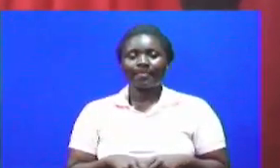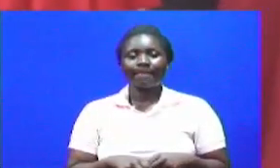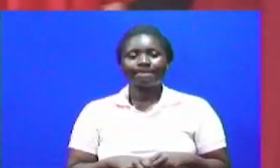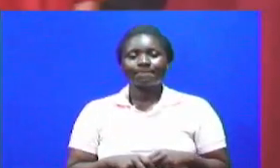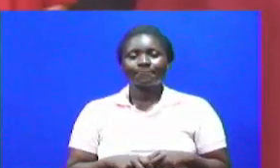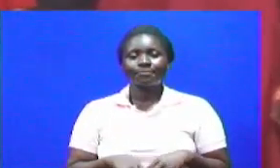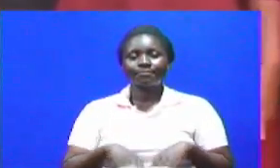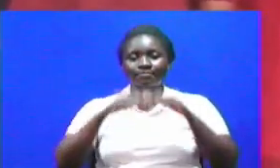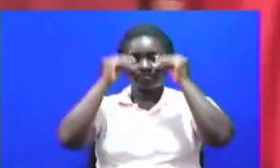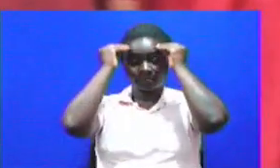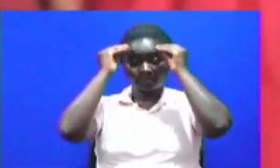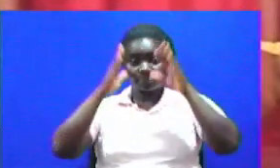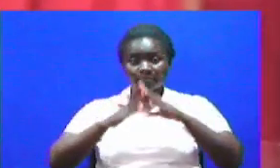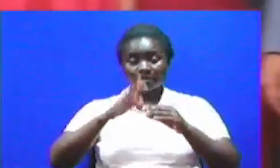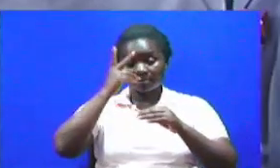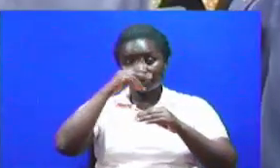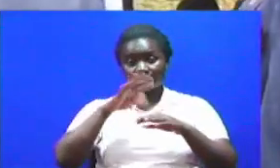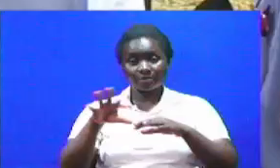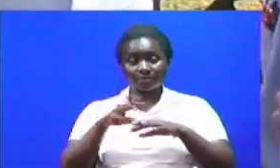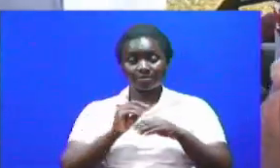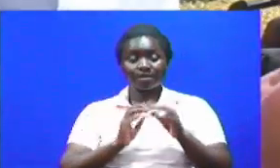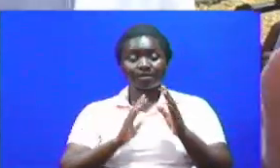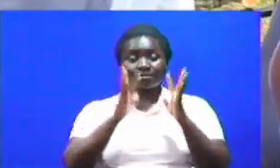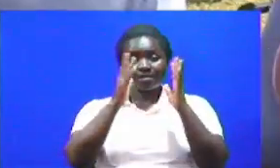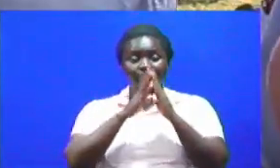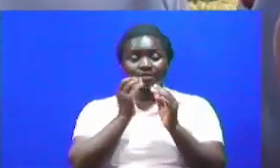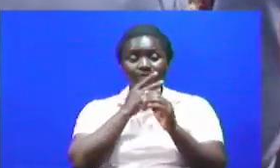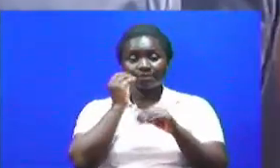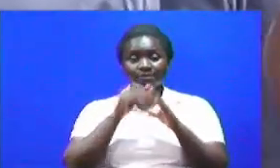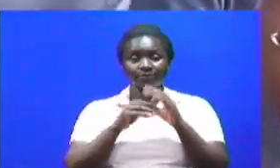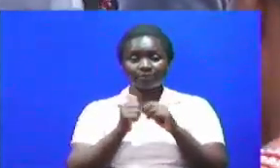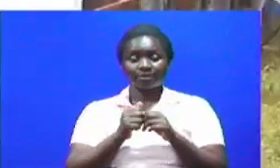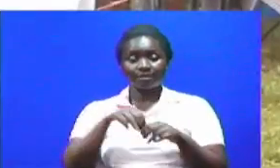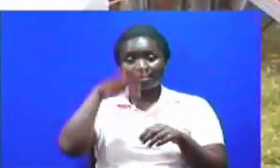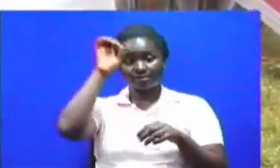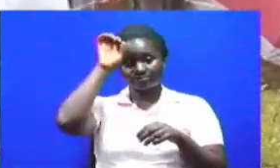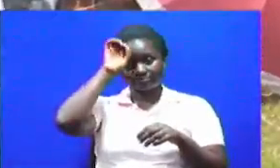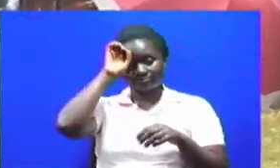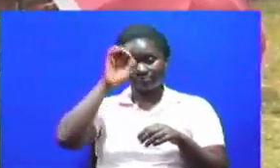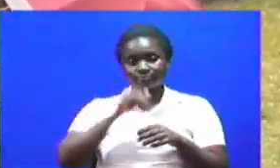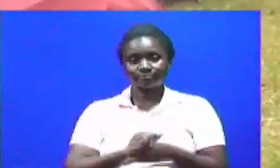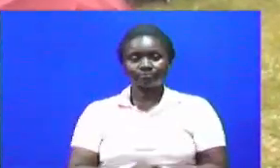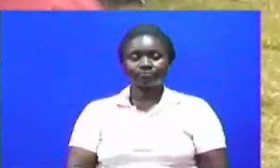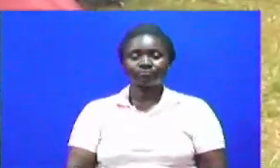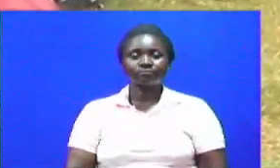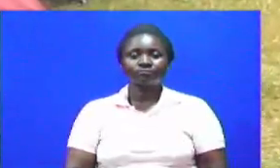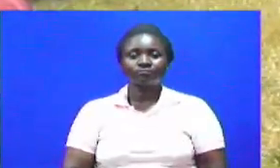Aboro kiwa muna baiboli ni goba chengero gokoro kukuya aso chisemi.